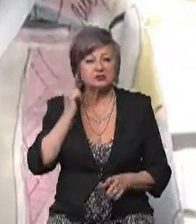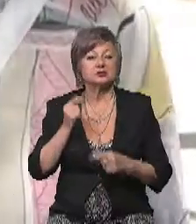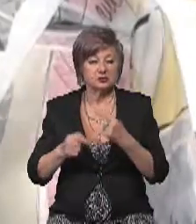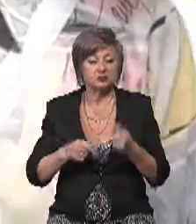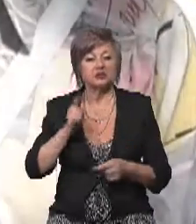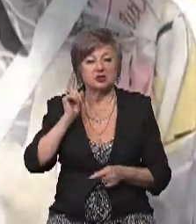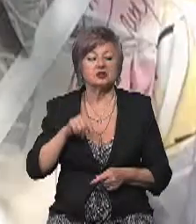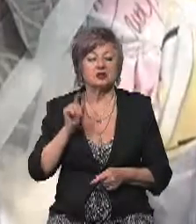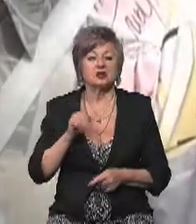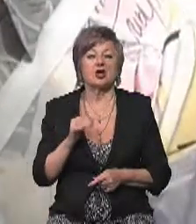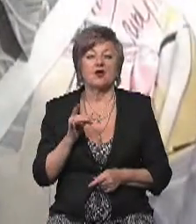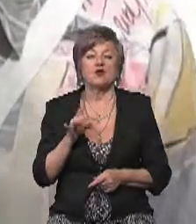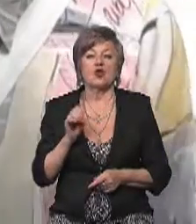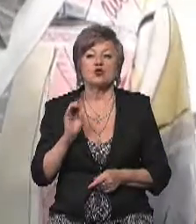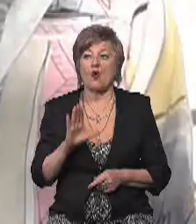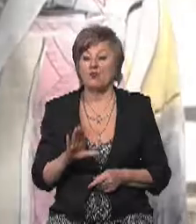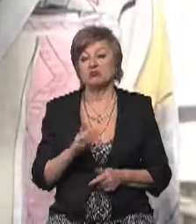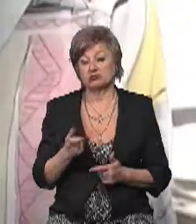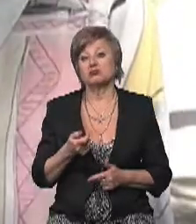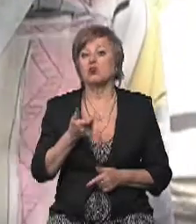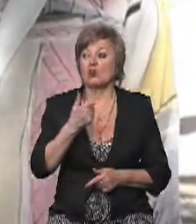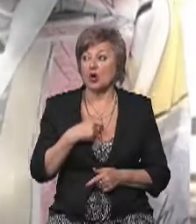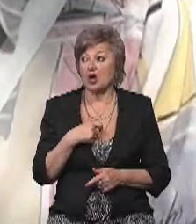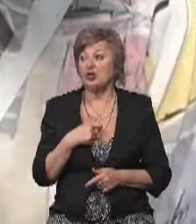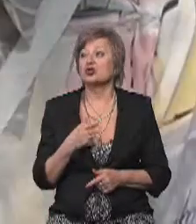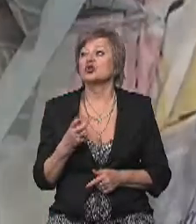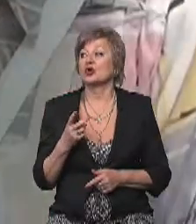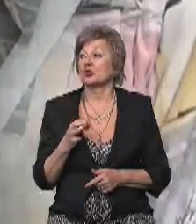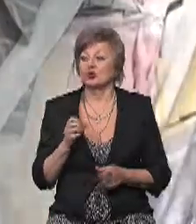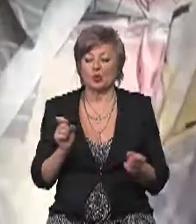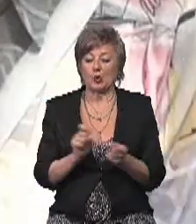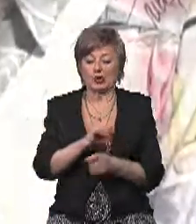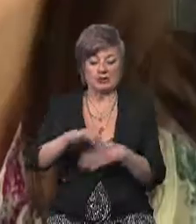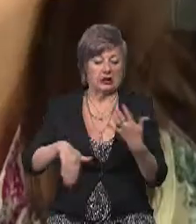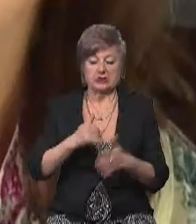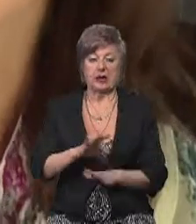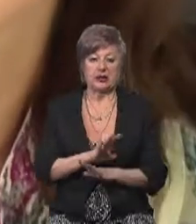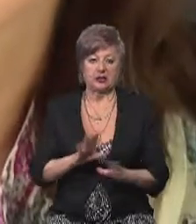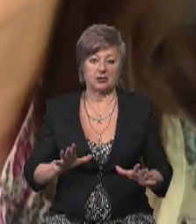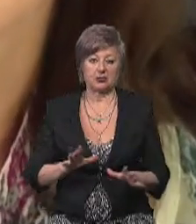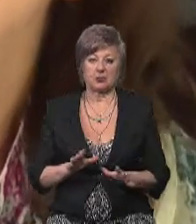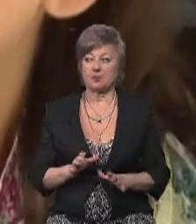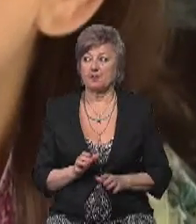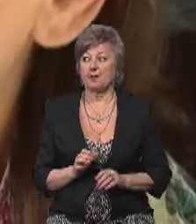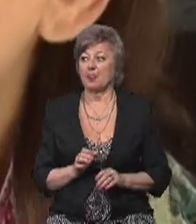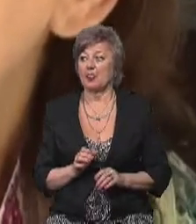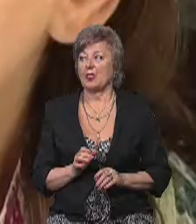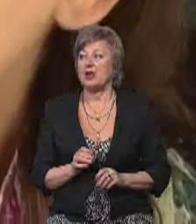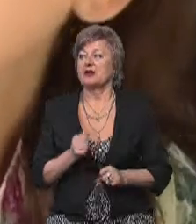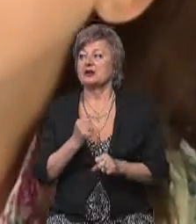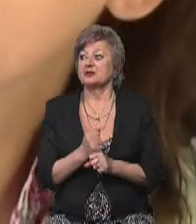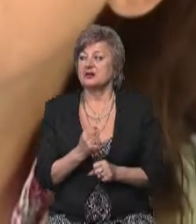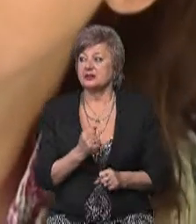Фролов. Нібито діяч, ніби порядний. Ну, у всякому разі, скандалів не спостерігалось. Зробив